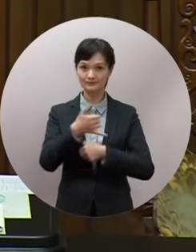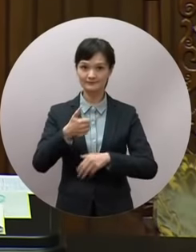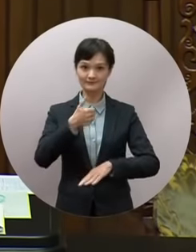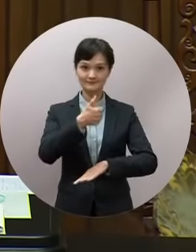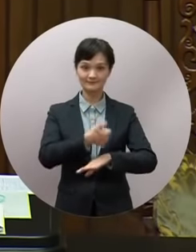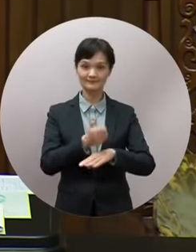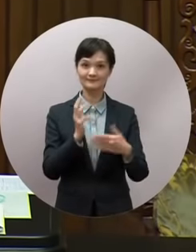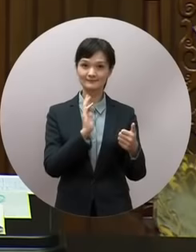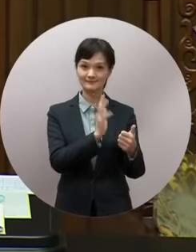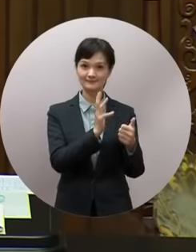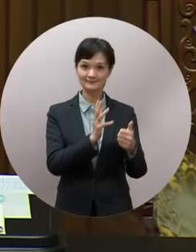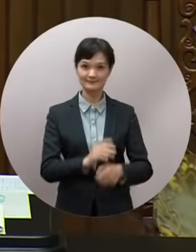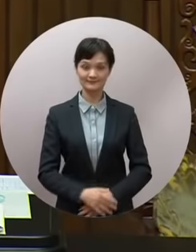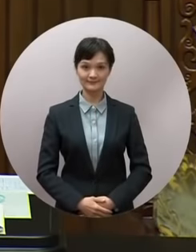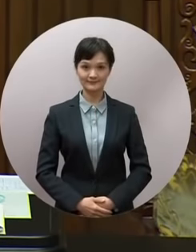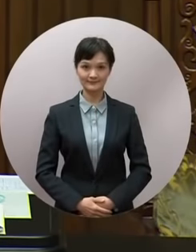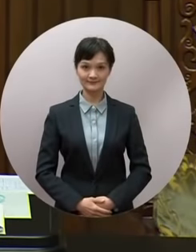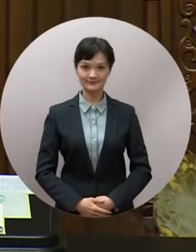肴质询。